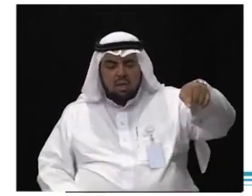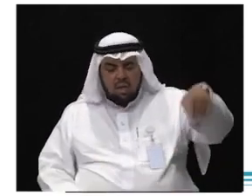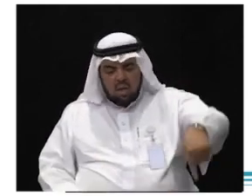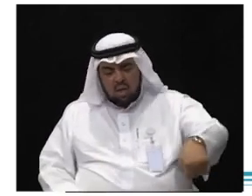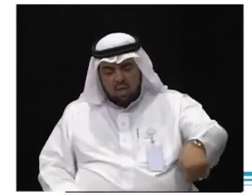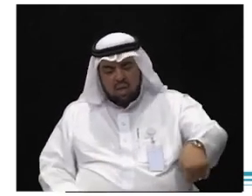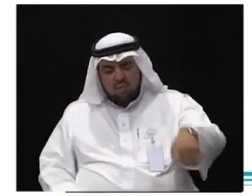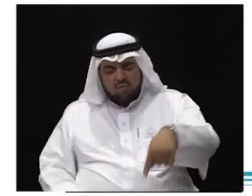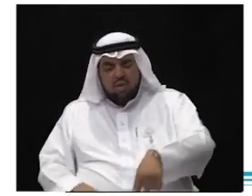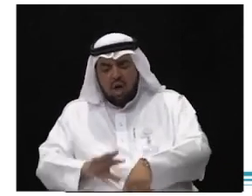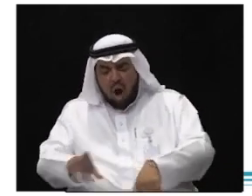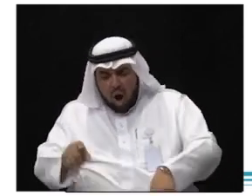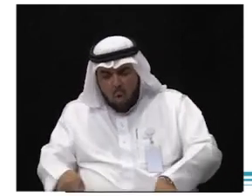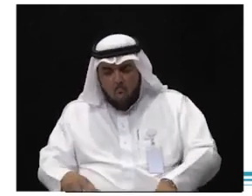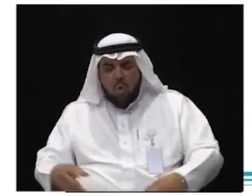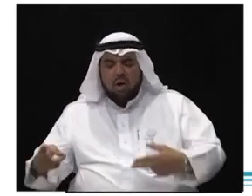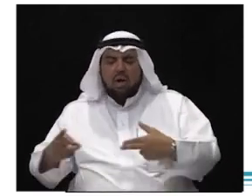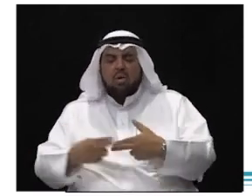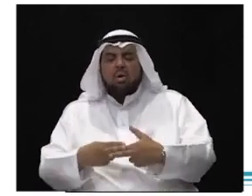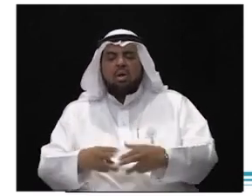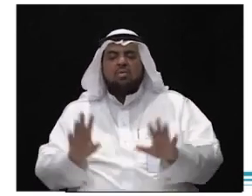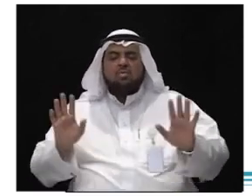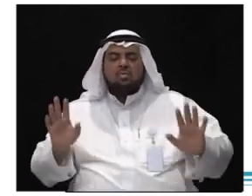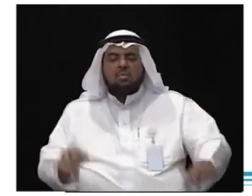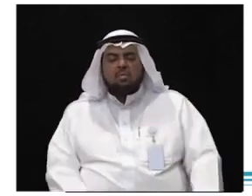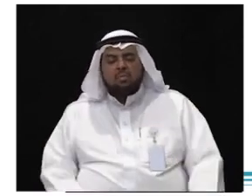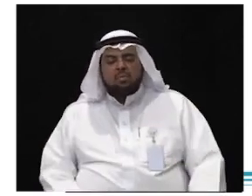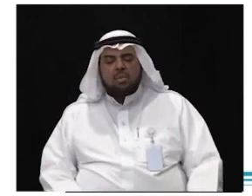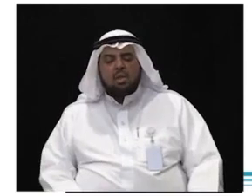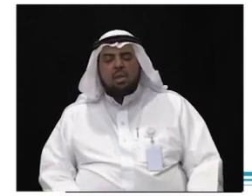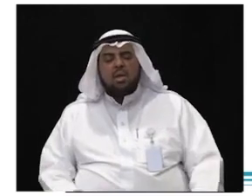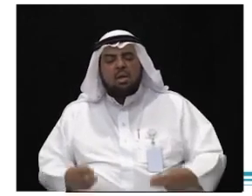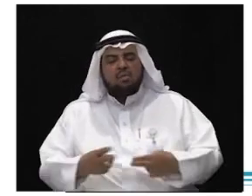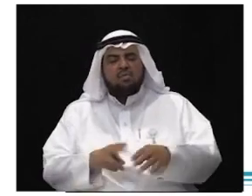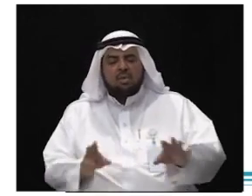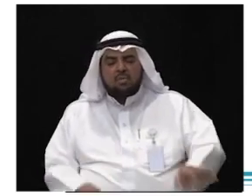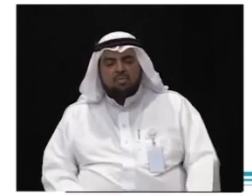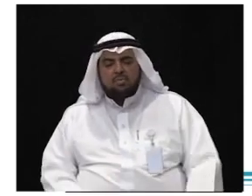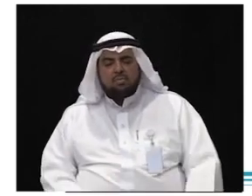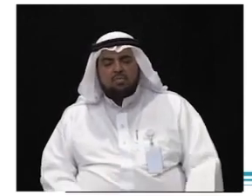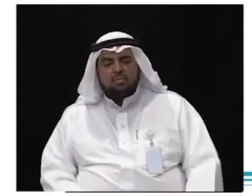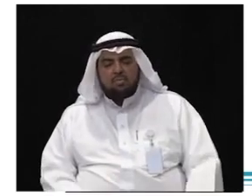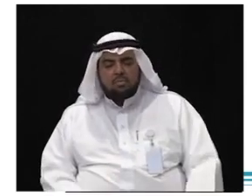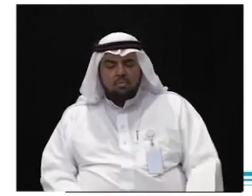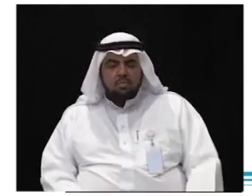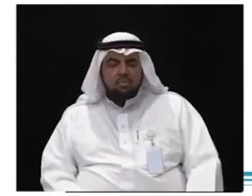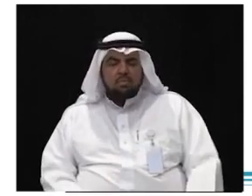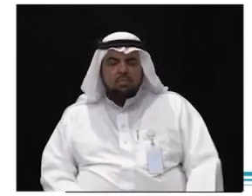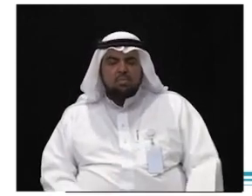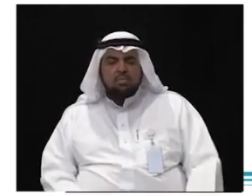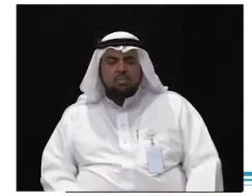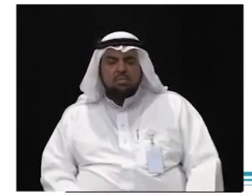أمر واحد، أحسنتم، if then وبعد كذا انهي end if، انهي الاف.